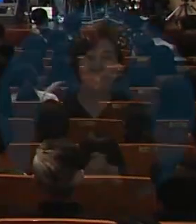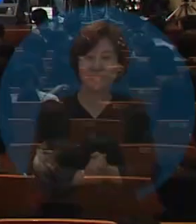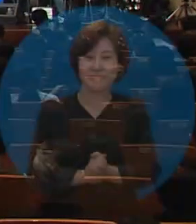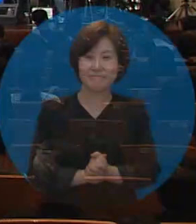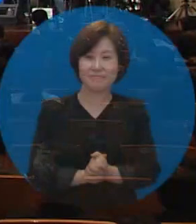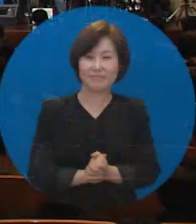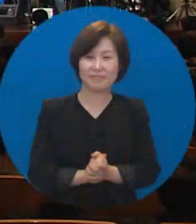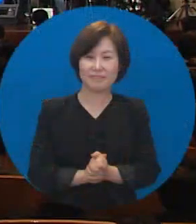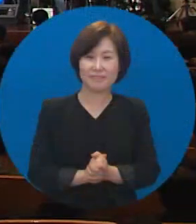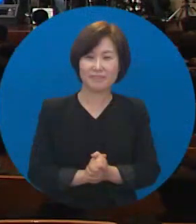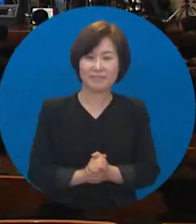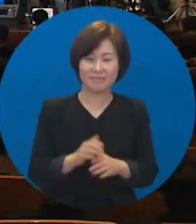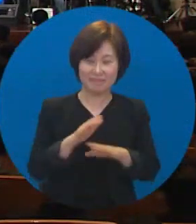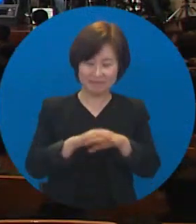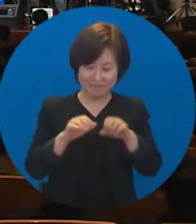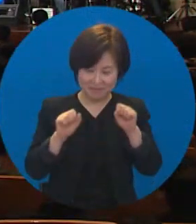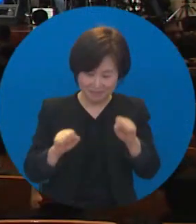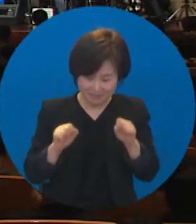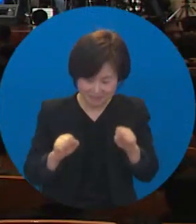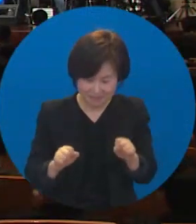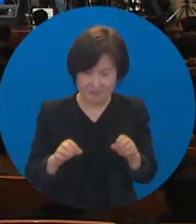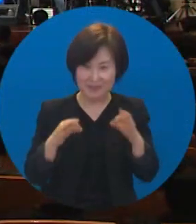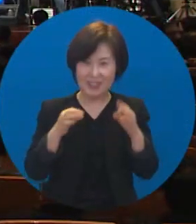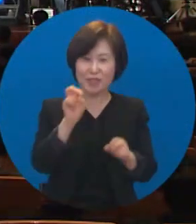안녕하세요. 김명선입니다. 반갑습니다.